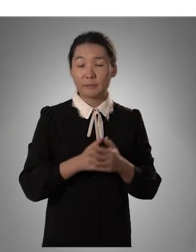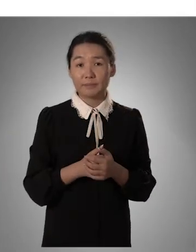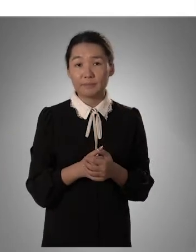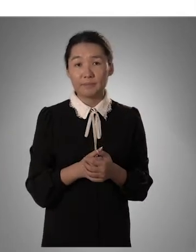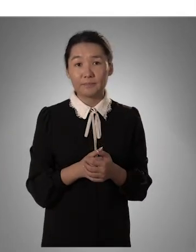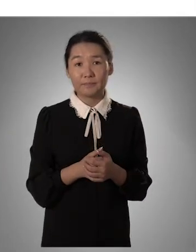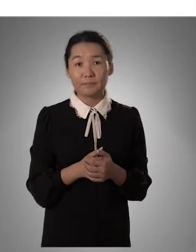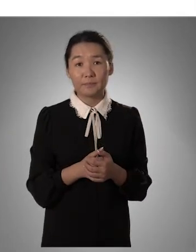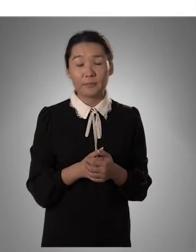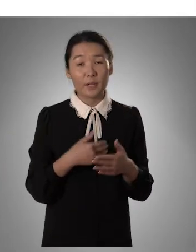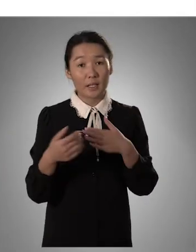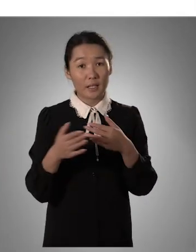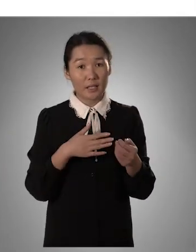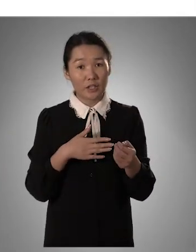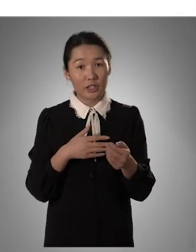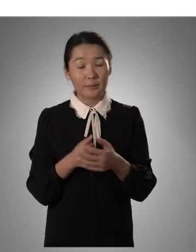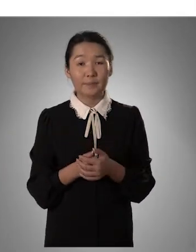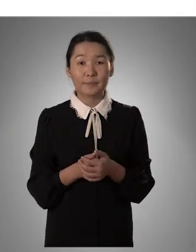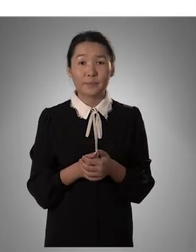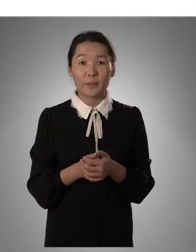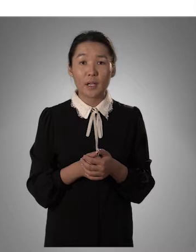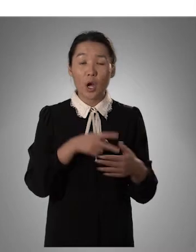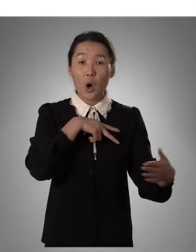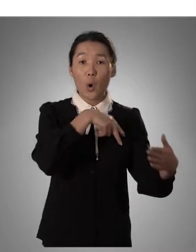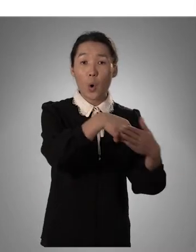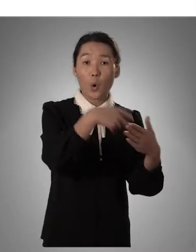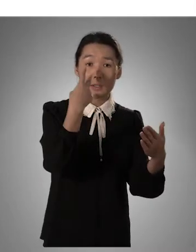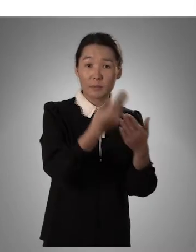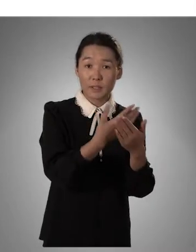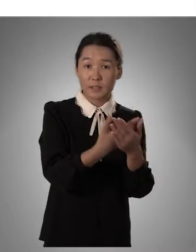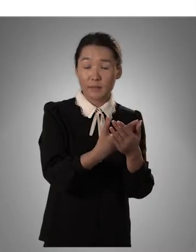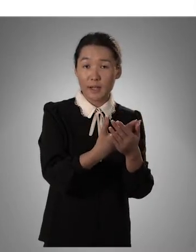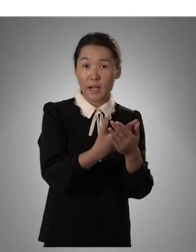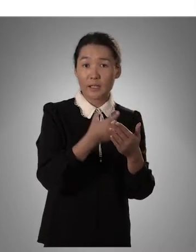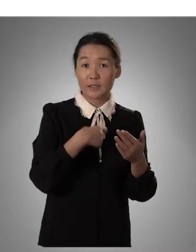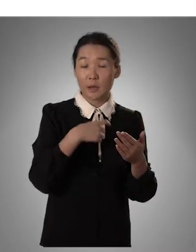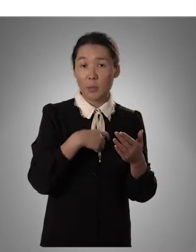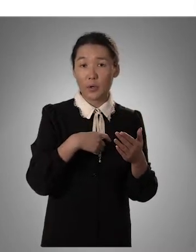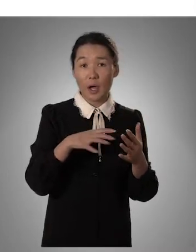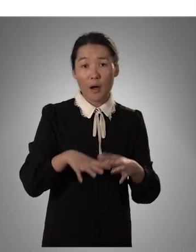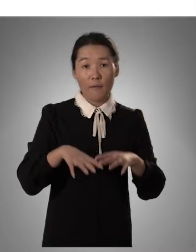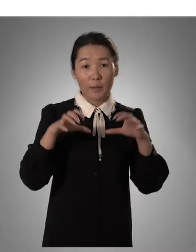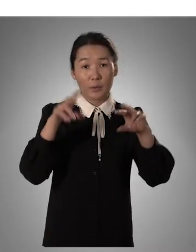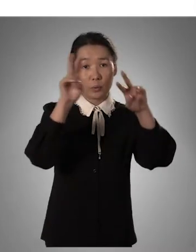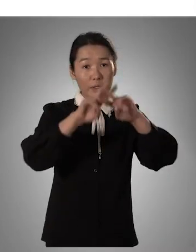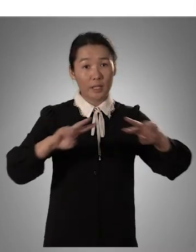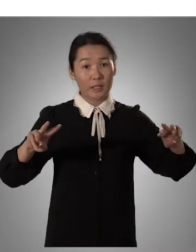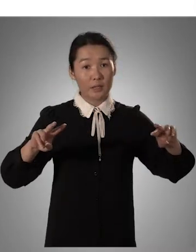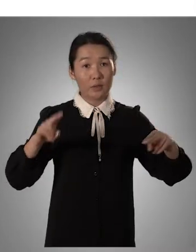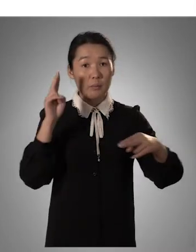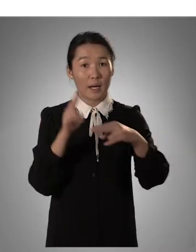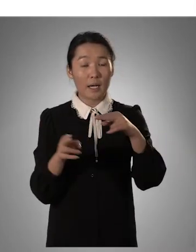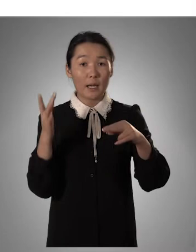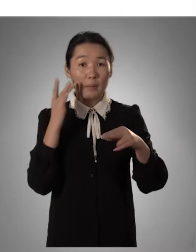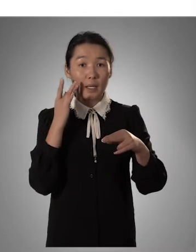или же орден представляет собой выпуклую пятиконечную звезду по краям которые